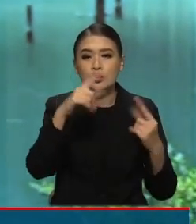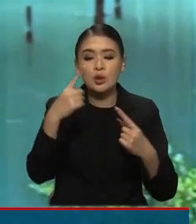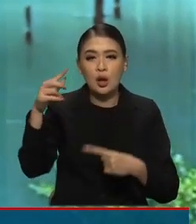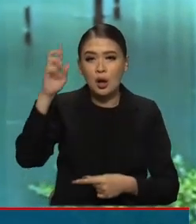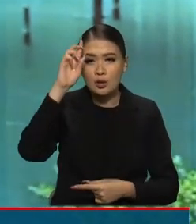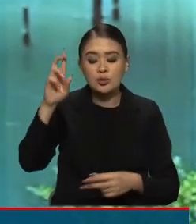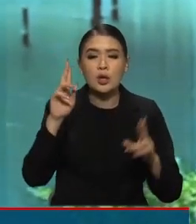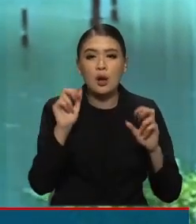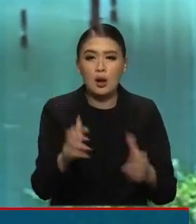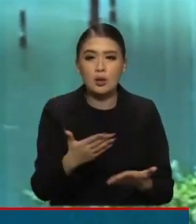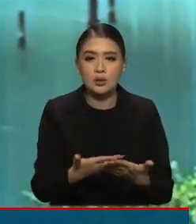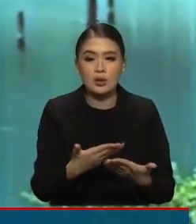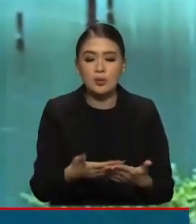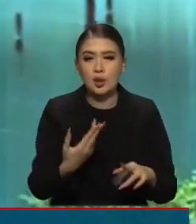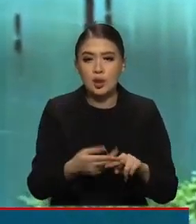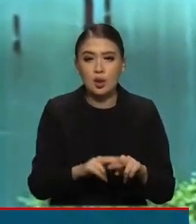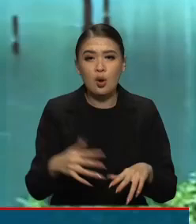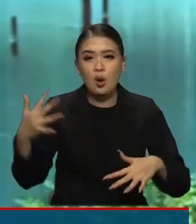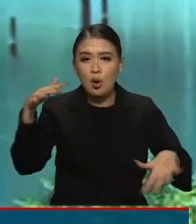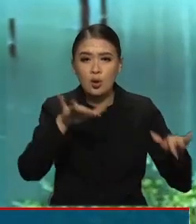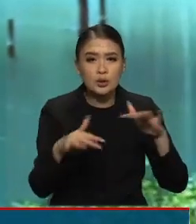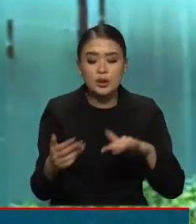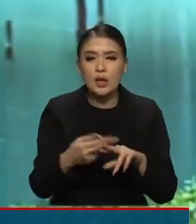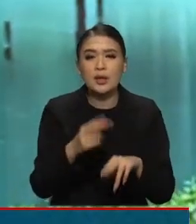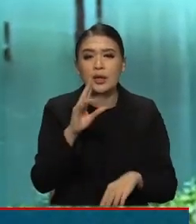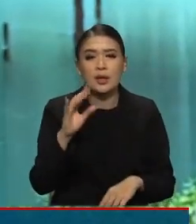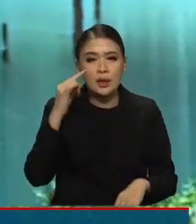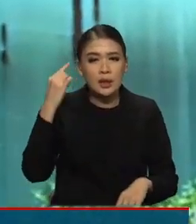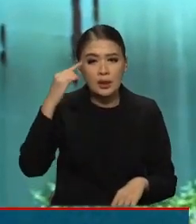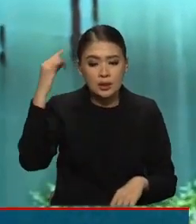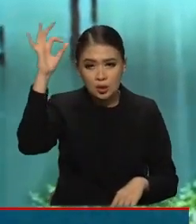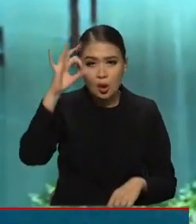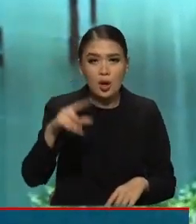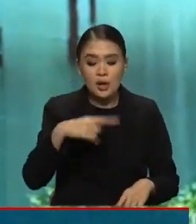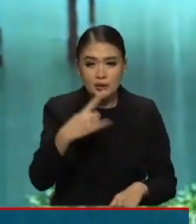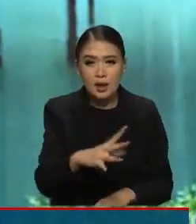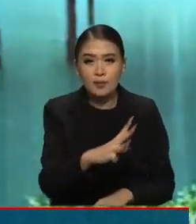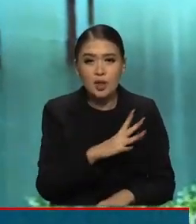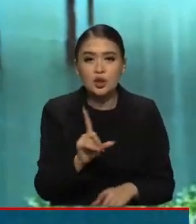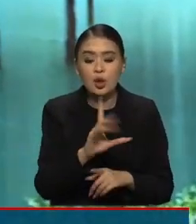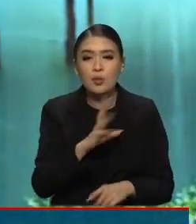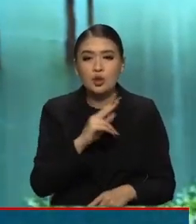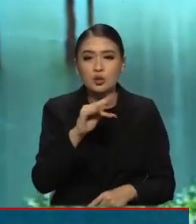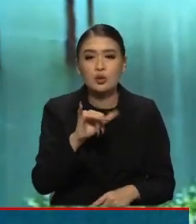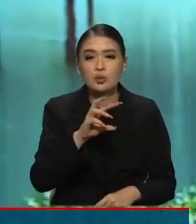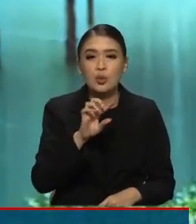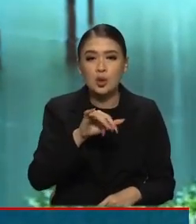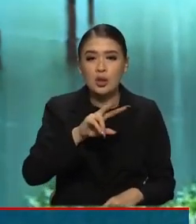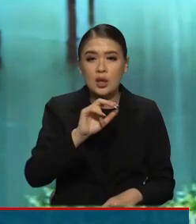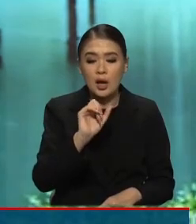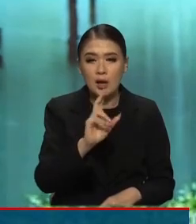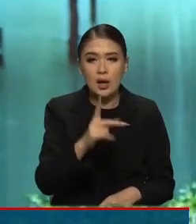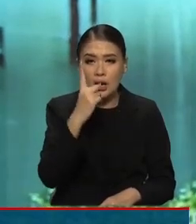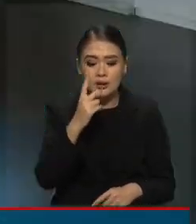это происходит. Возьмите горнолыжную, вы сейчас про Киргизию сказали. Но у нас подняться в Чимбулак, да, один раз